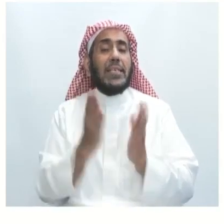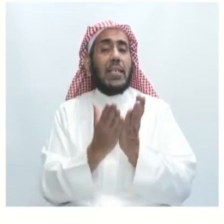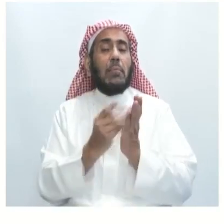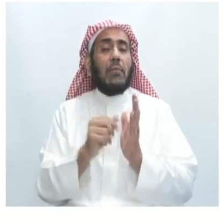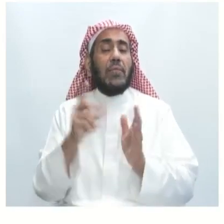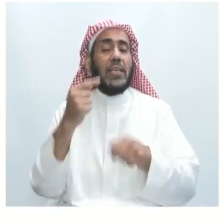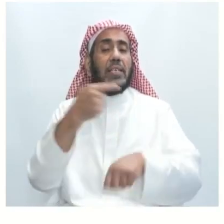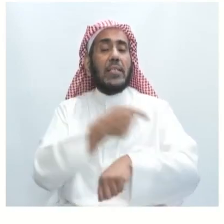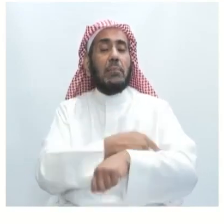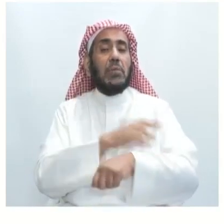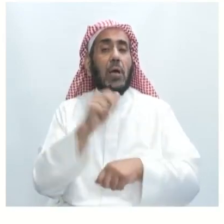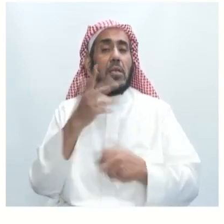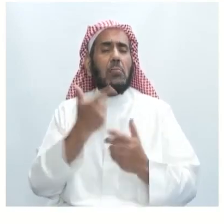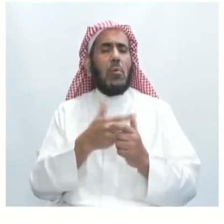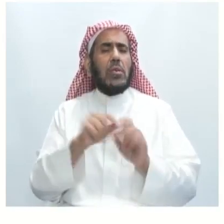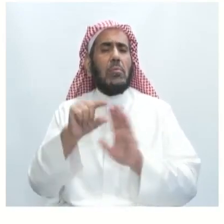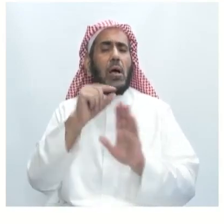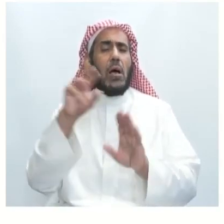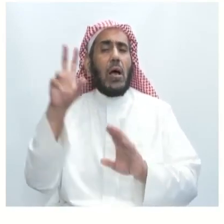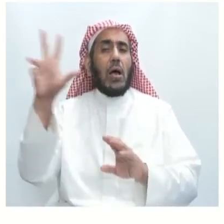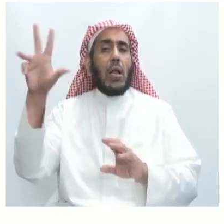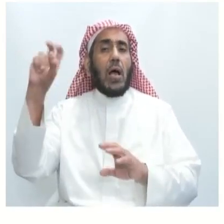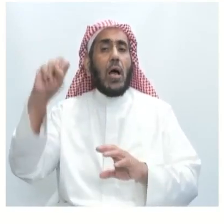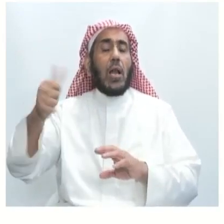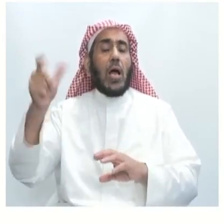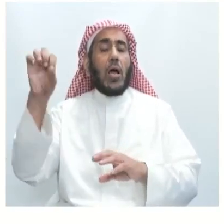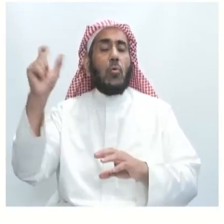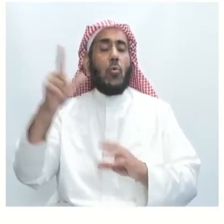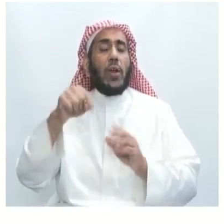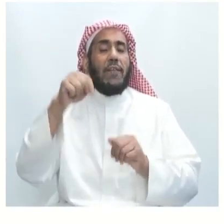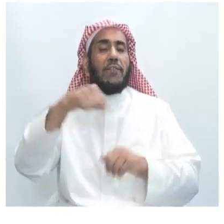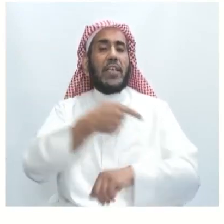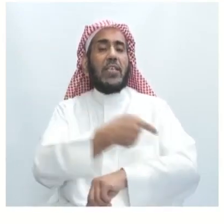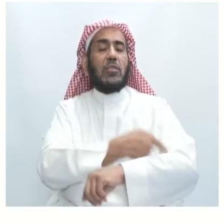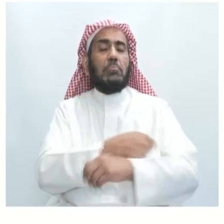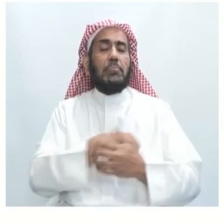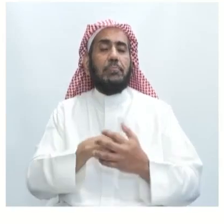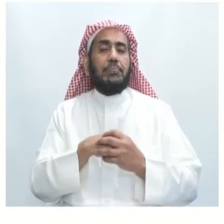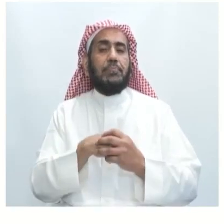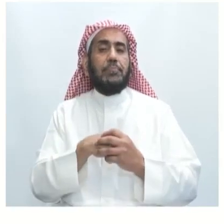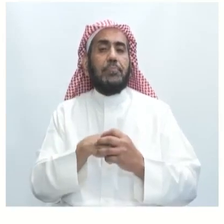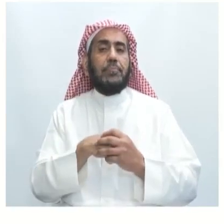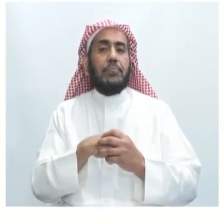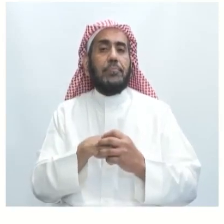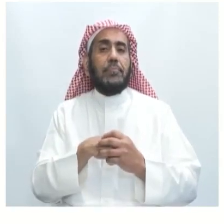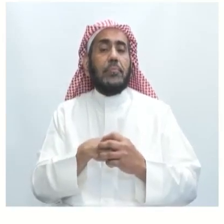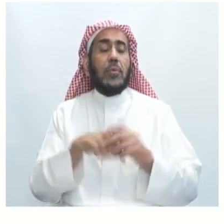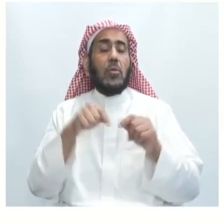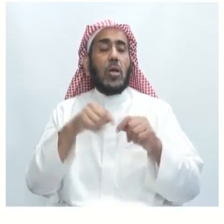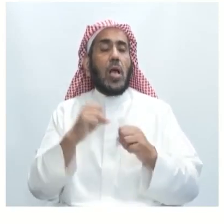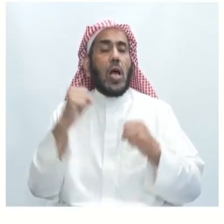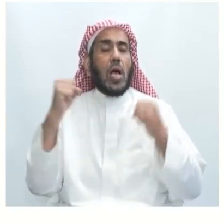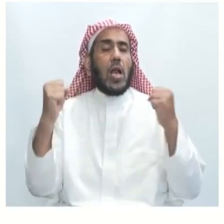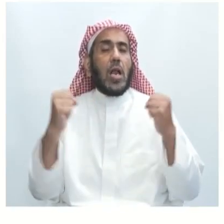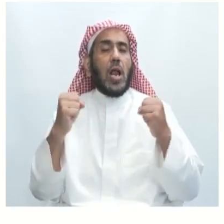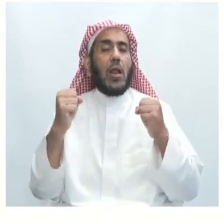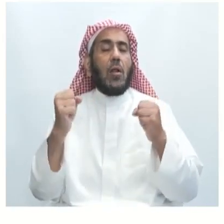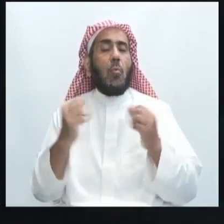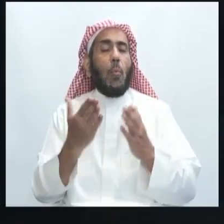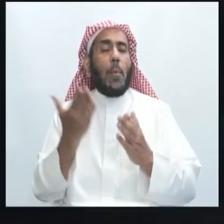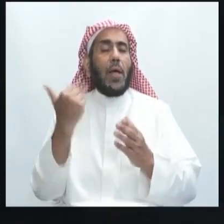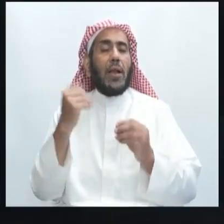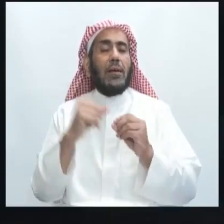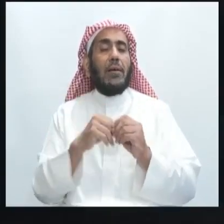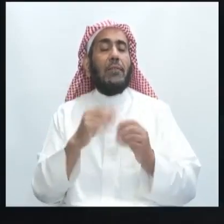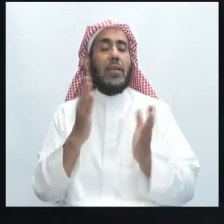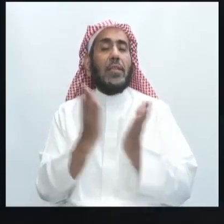في الطب سماه ماذا سماه القانون في الطب سماه القانون في الطب لذلك راجعنا الان ما